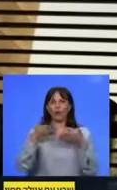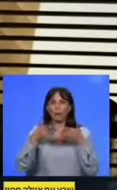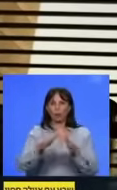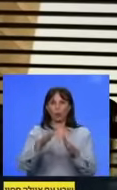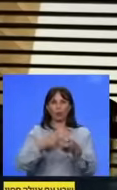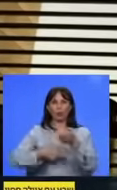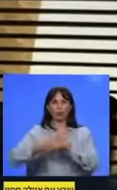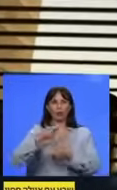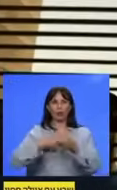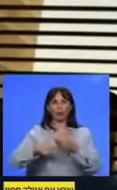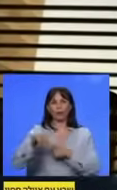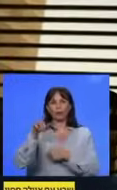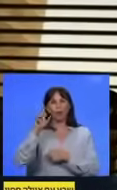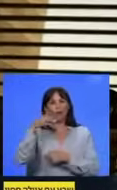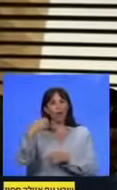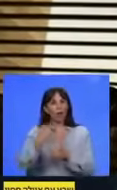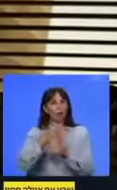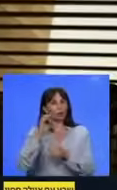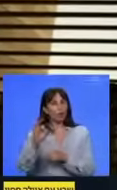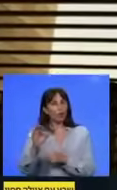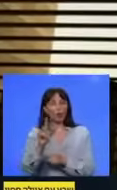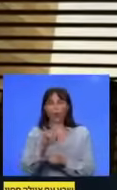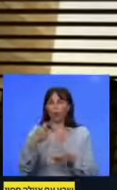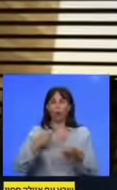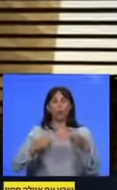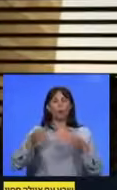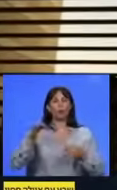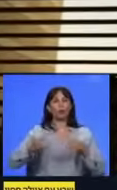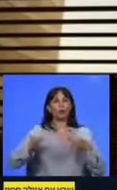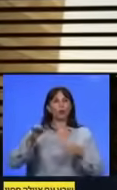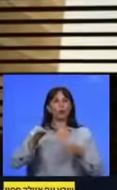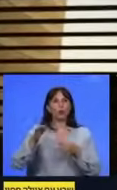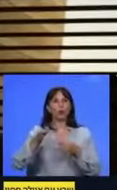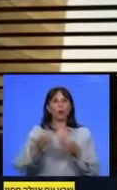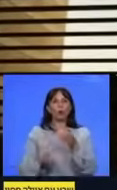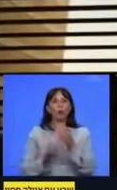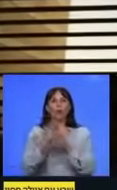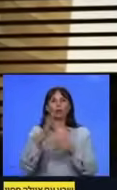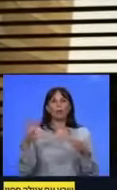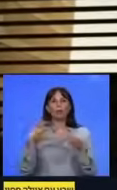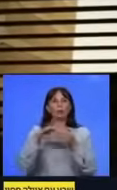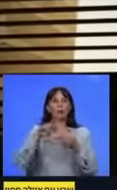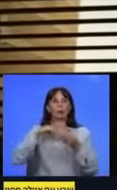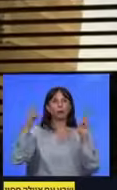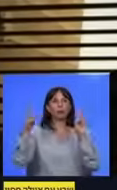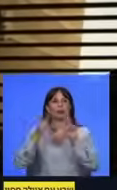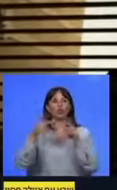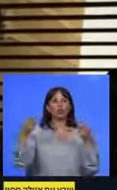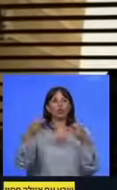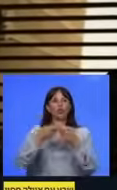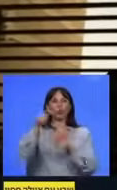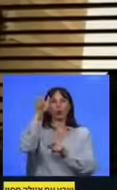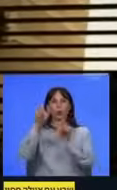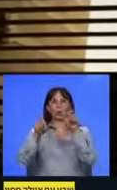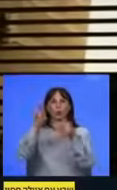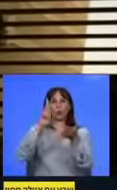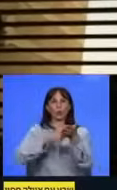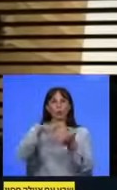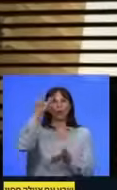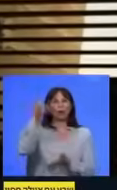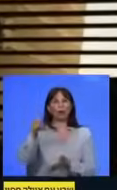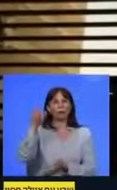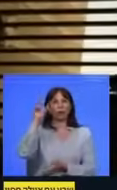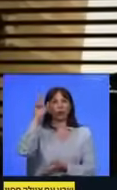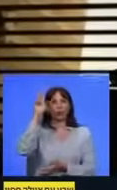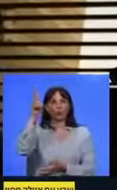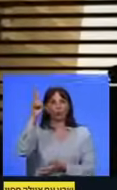לא עסק במשפטים. הוא היה מחובר למיזם בינלאומי שלכאורה קשור עם ארגוני זכויות אדם בחו"ל.